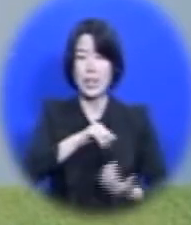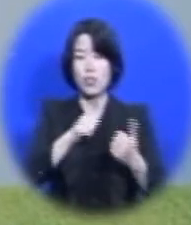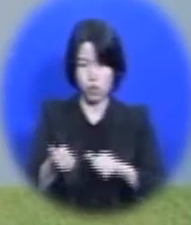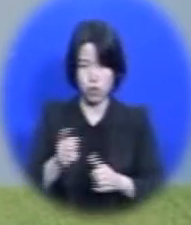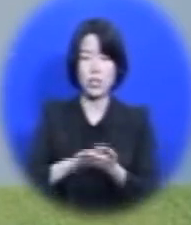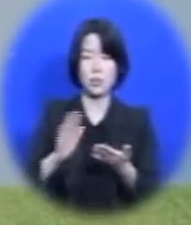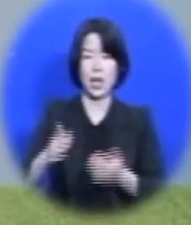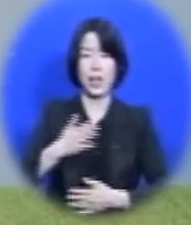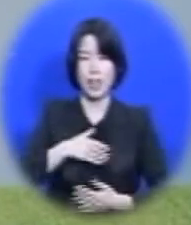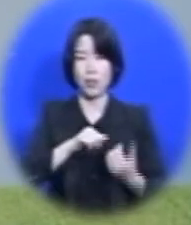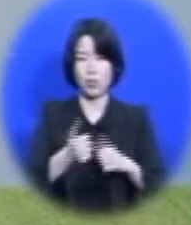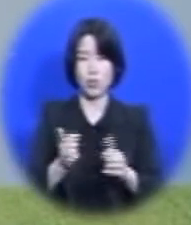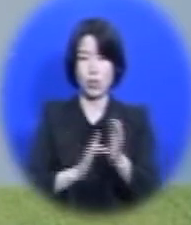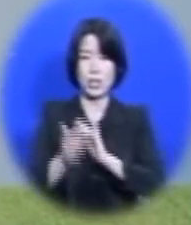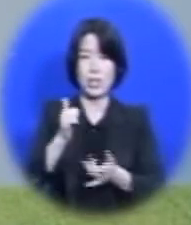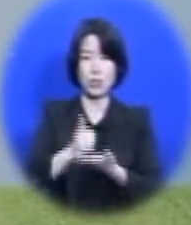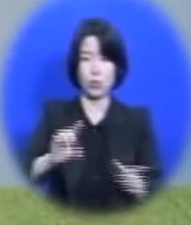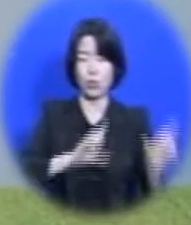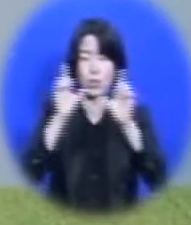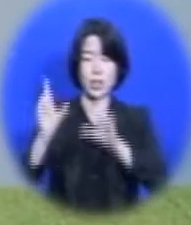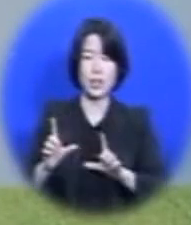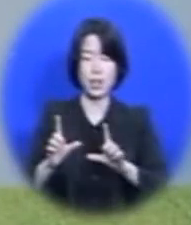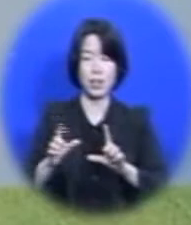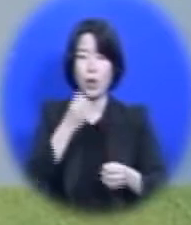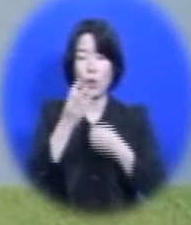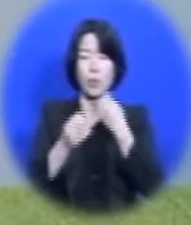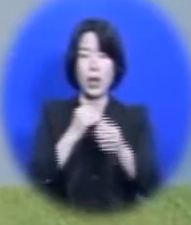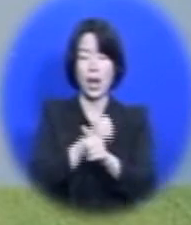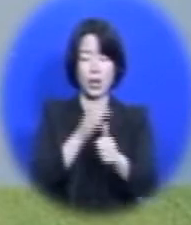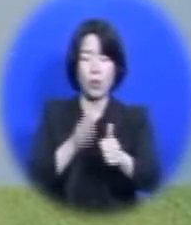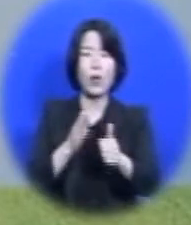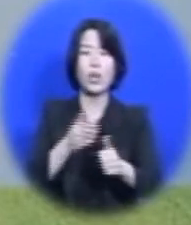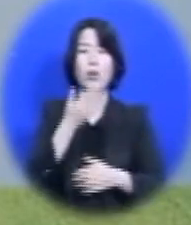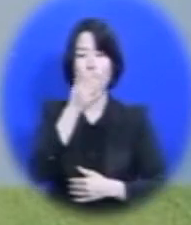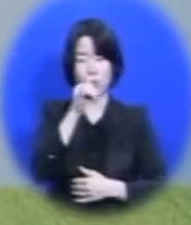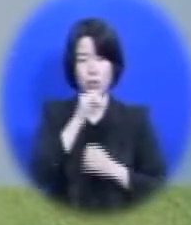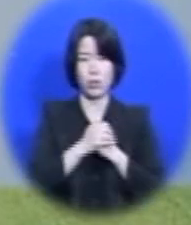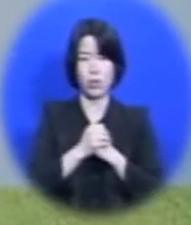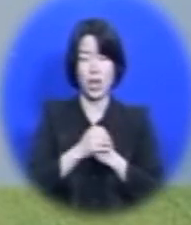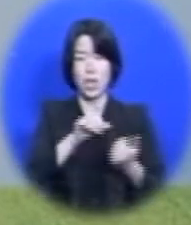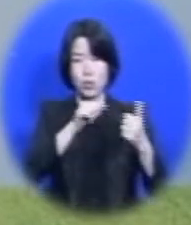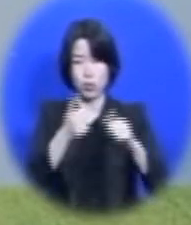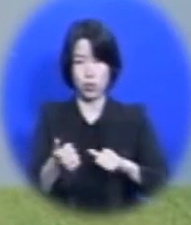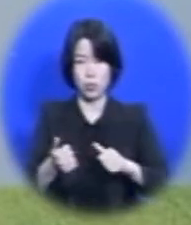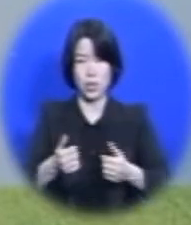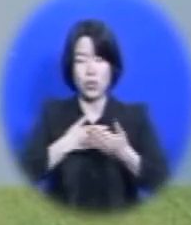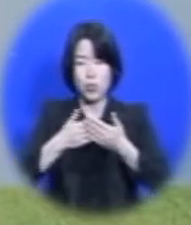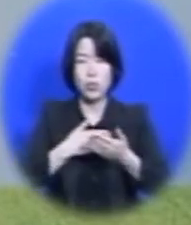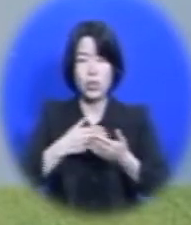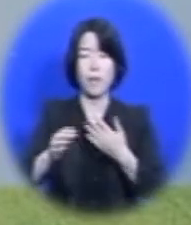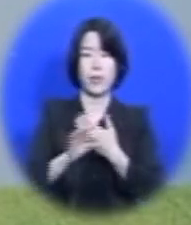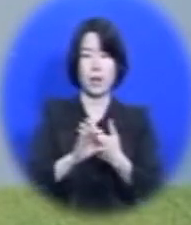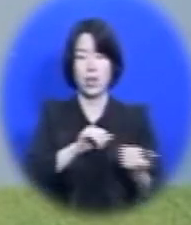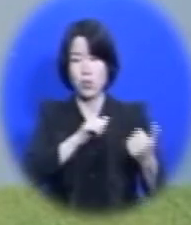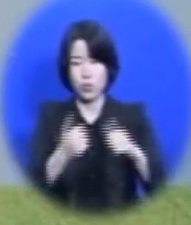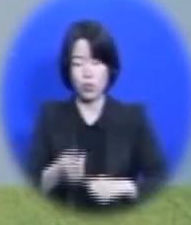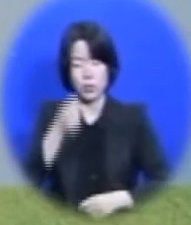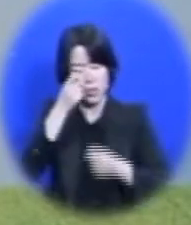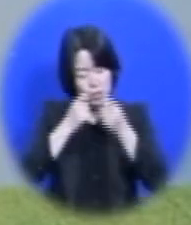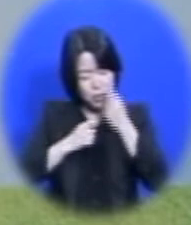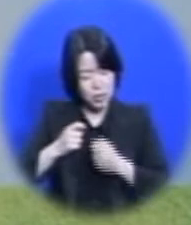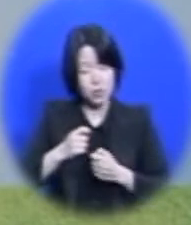나는 죽고 예수로 산다는 고백을 하도록 권해드리는 겁니다. 죽음이 두렵다면, 죽음이 슬픈